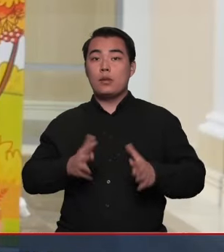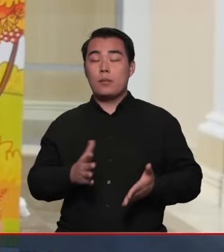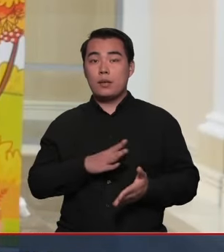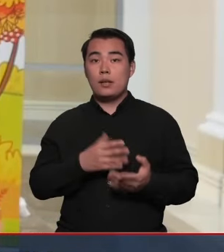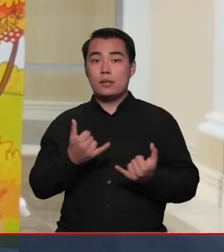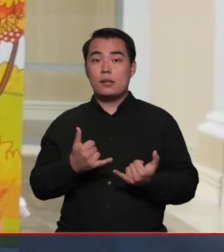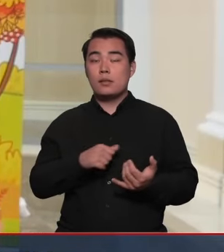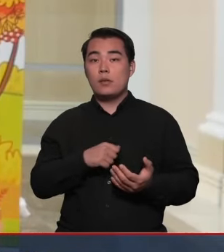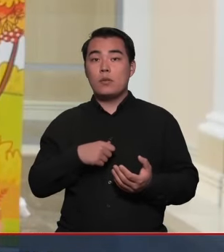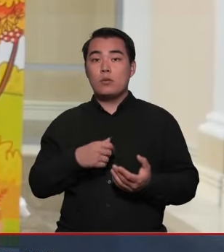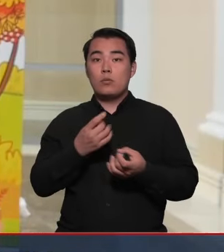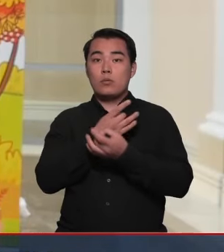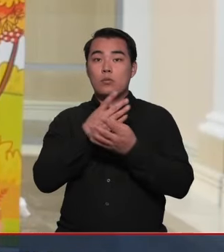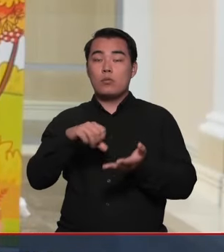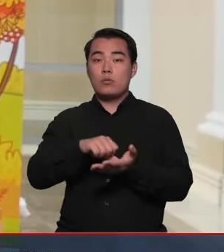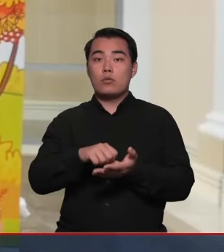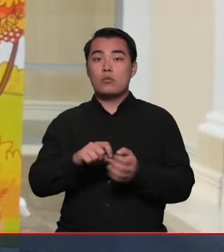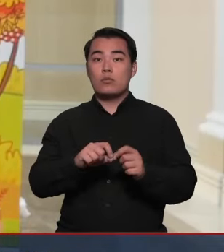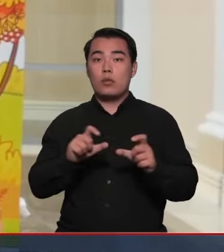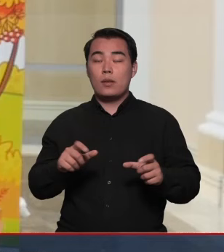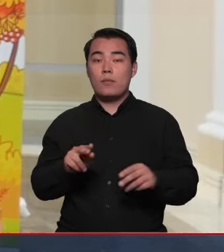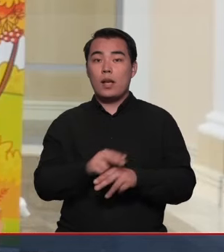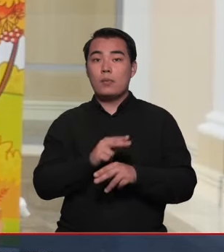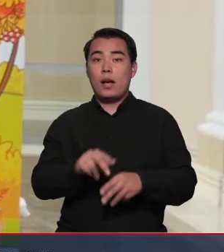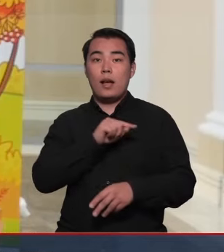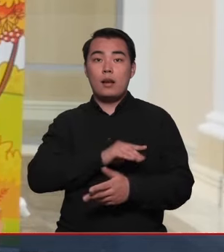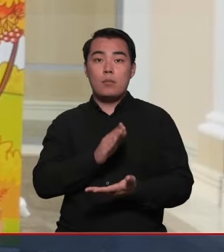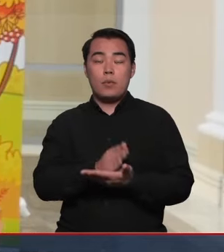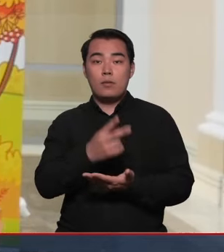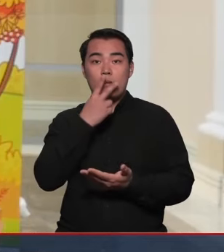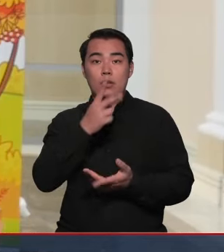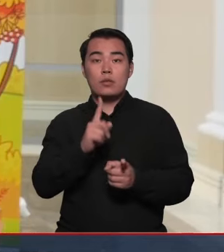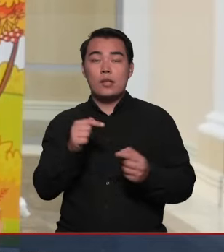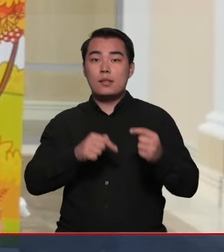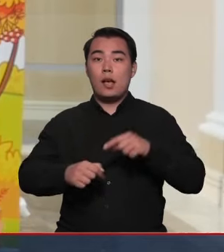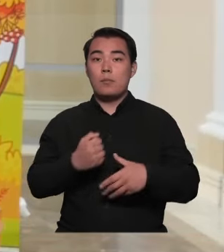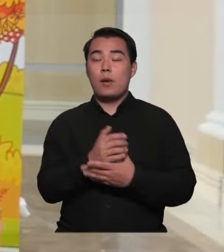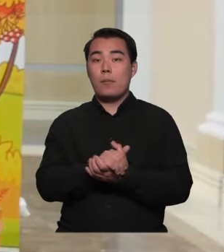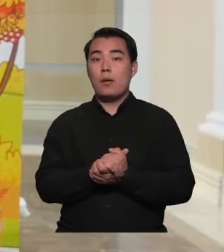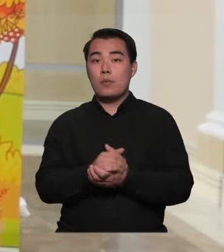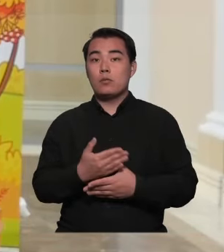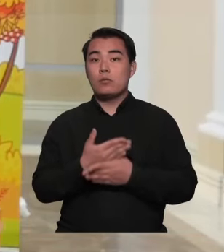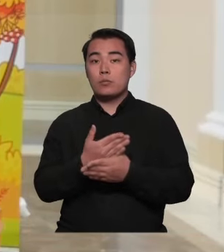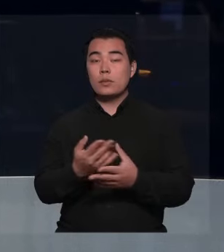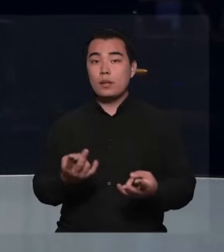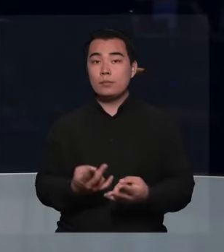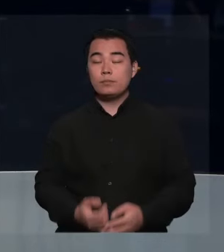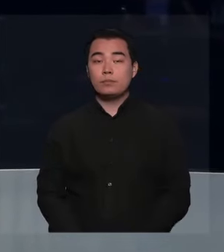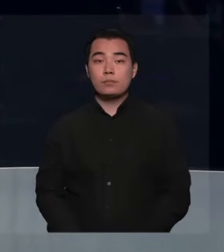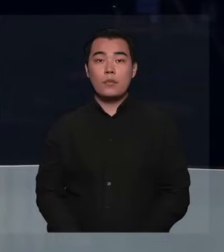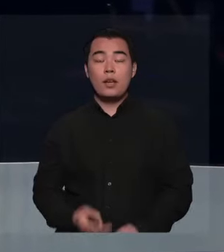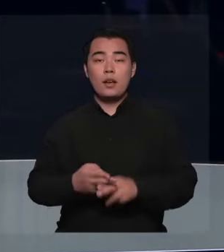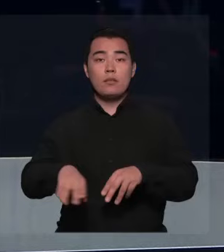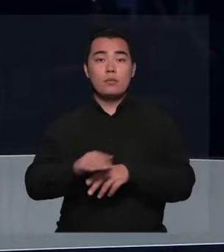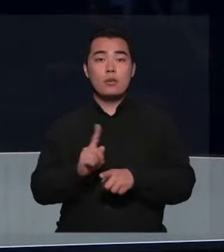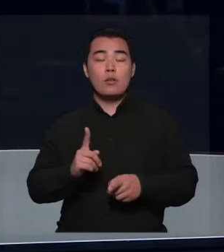Сегодняшнее мероприятие с участием школьников несет и воспитательный характер. Дети видят, что можно сообща помогать друг другу. И это